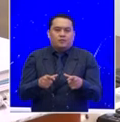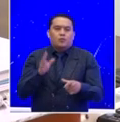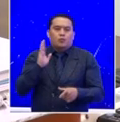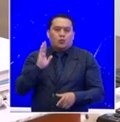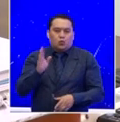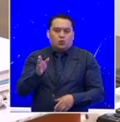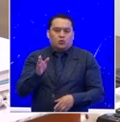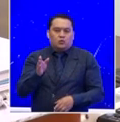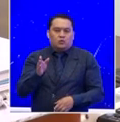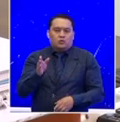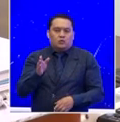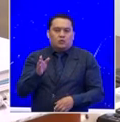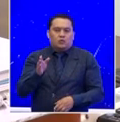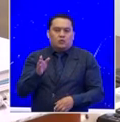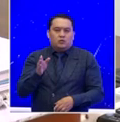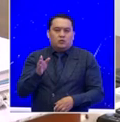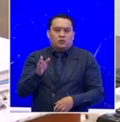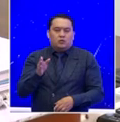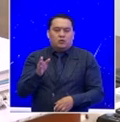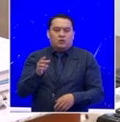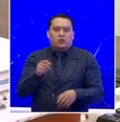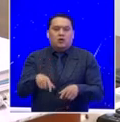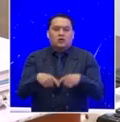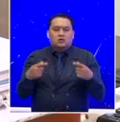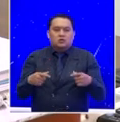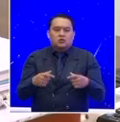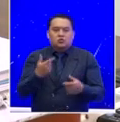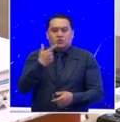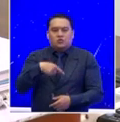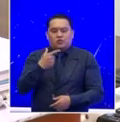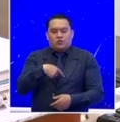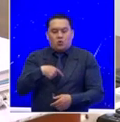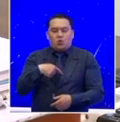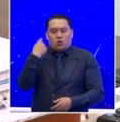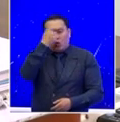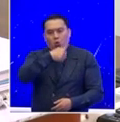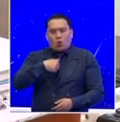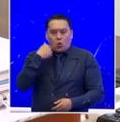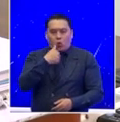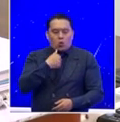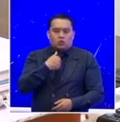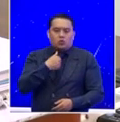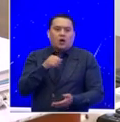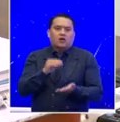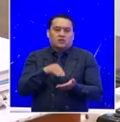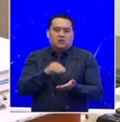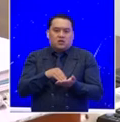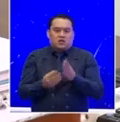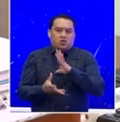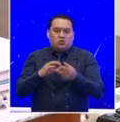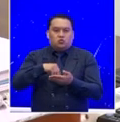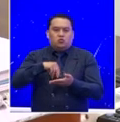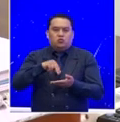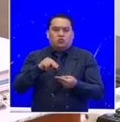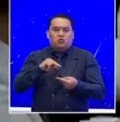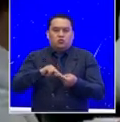будут аттестовываться по итогам СОЧСОР, то есть годовые выведутся. И я думаю, в этом ничего